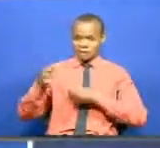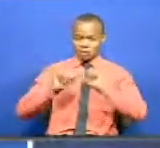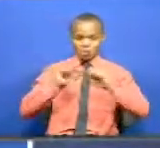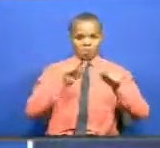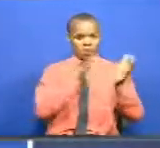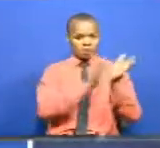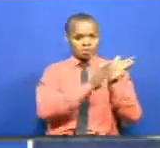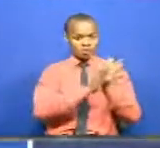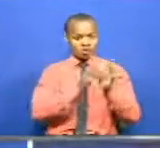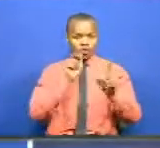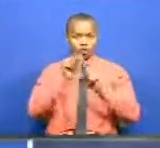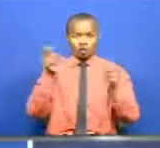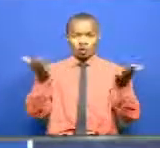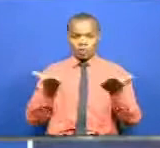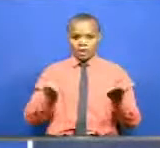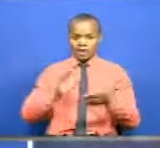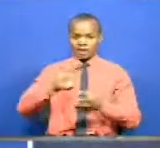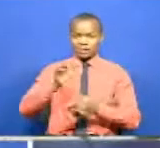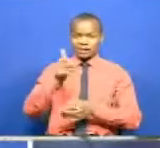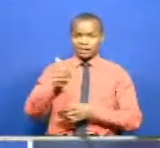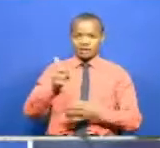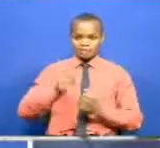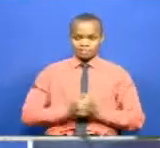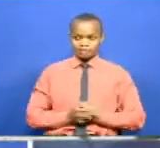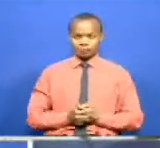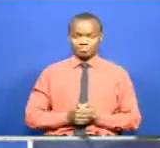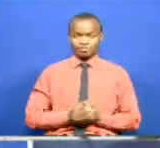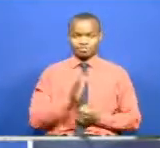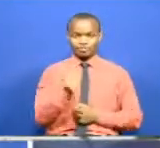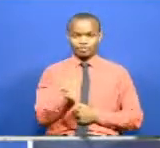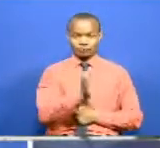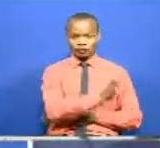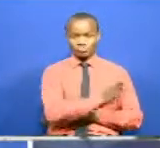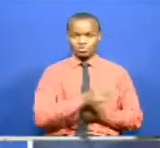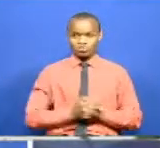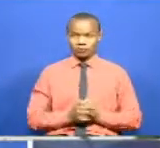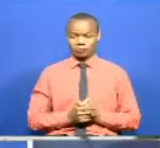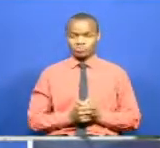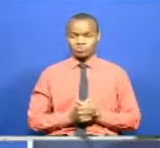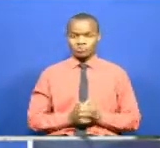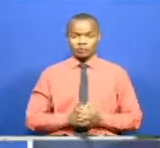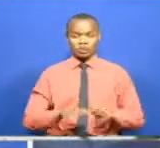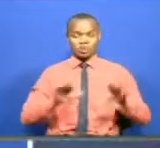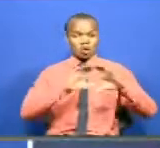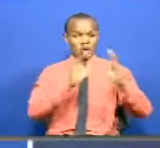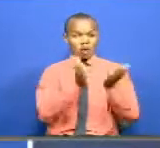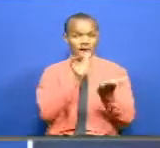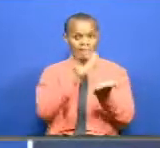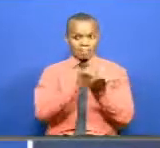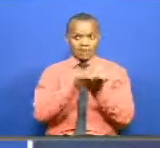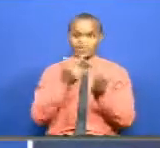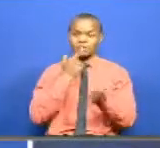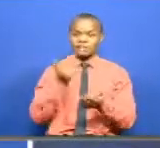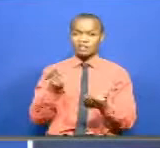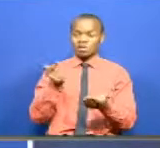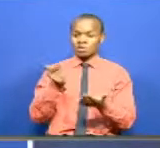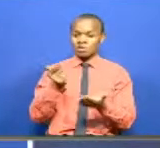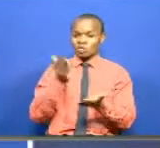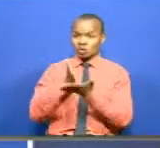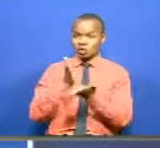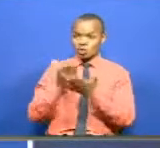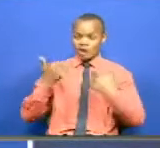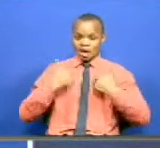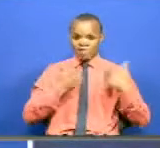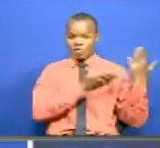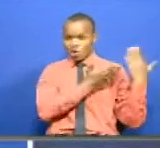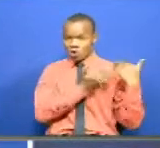kwa halmashauri ya mawasiliano hapa nchini. Kwingineko, shirika la fedha duniani limesema kuna matumaini ya ukuaji wa uchumi wa